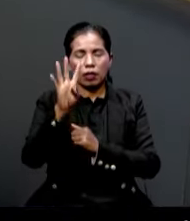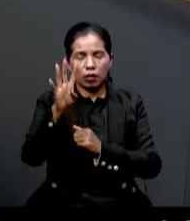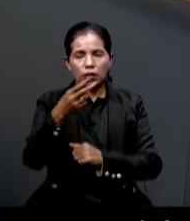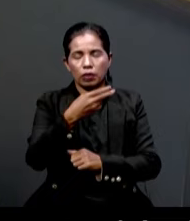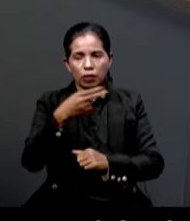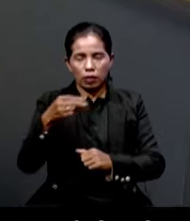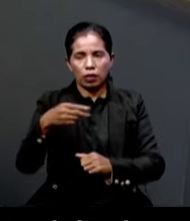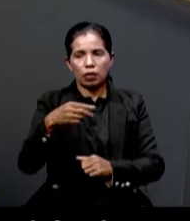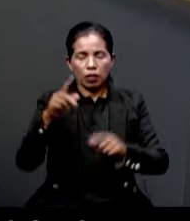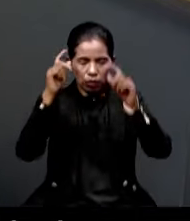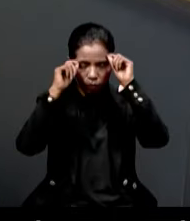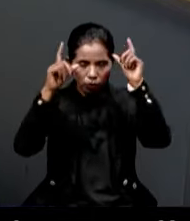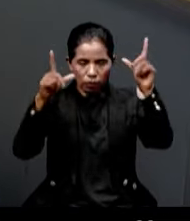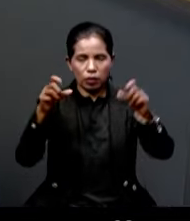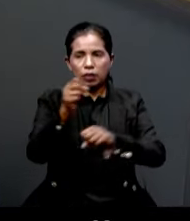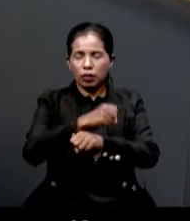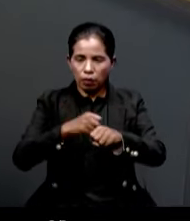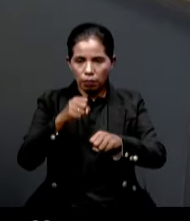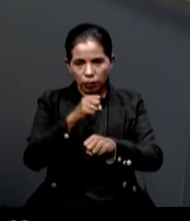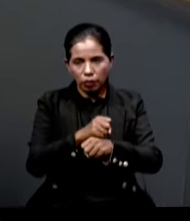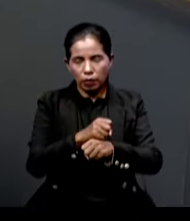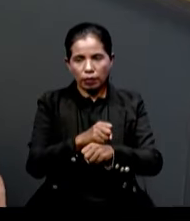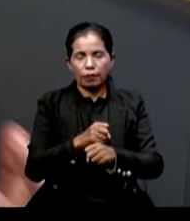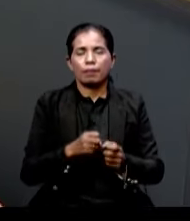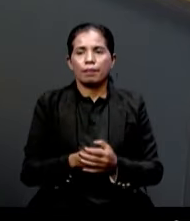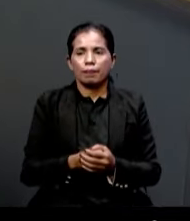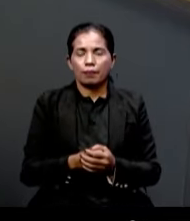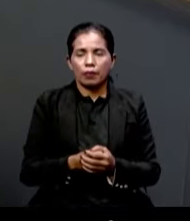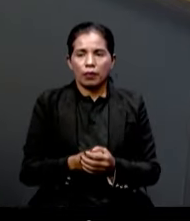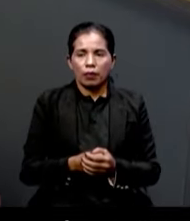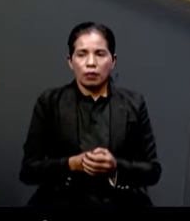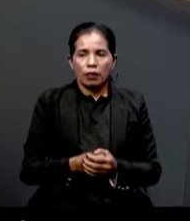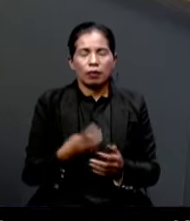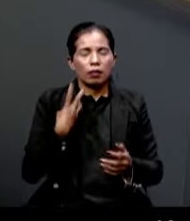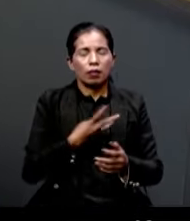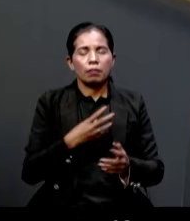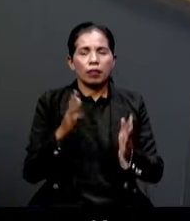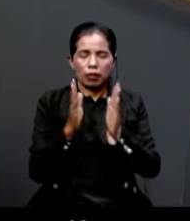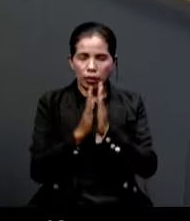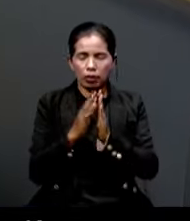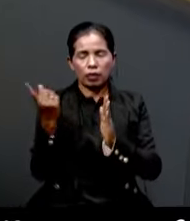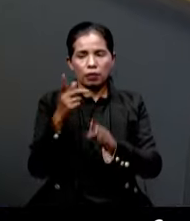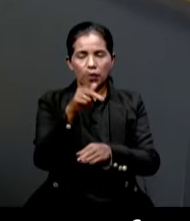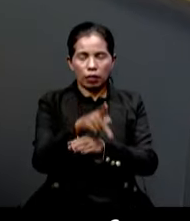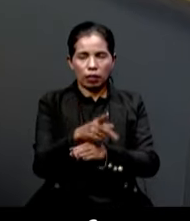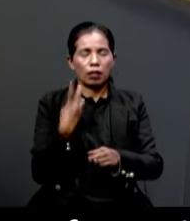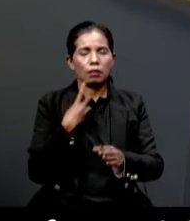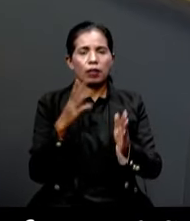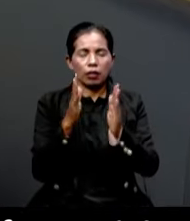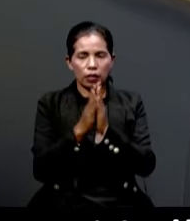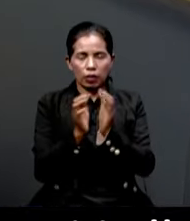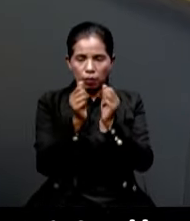Papua Nugini, Timor Leste, Singapura. Jadi kami berdoa setiap malam bersama dengan